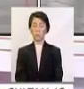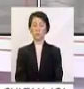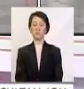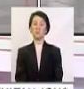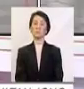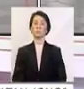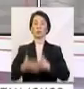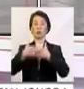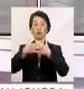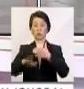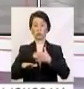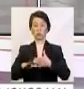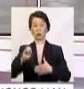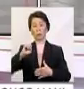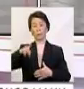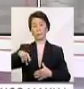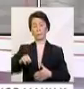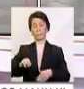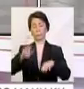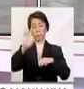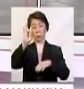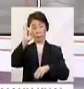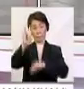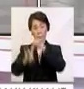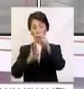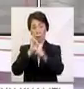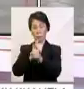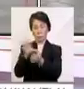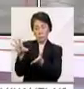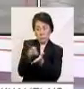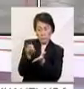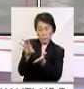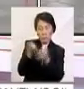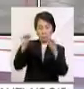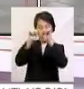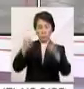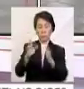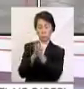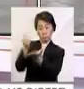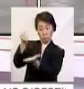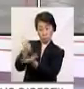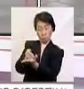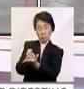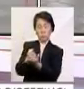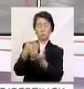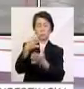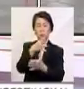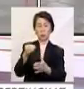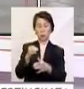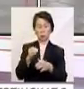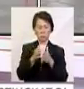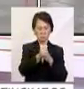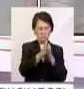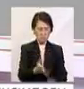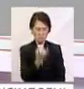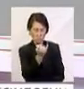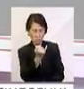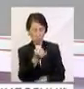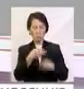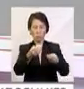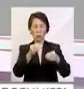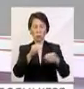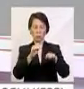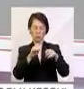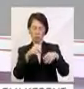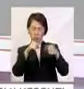Bertemu kembali. Selepas beroperasi hampir 8 tahun, penggodam sistem Immigration Malaysia MyIMS serta dalang di sebalik pemberian kuota